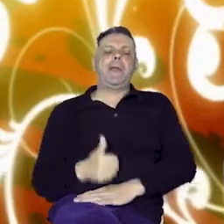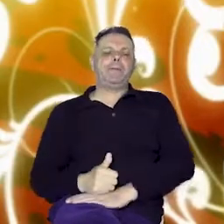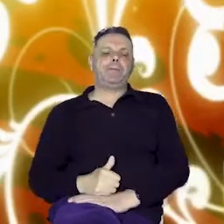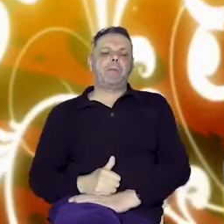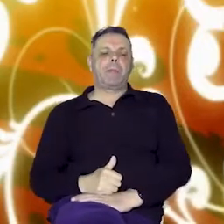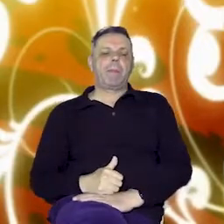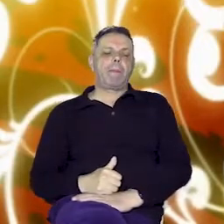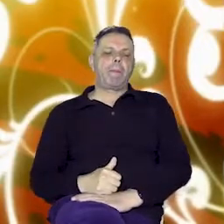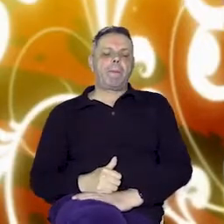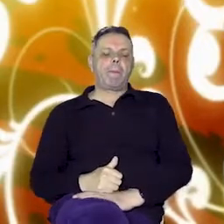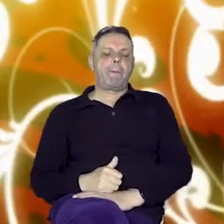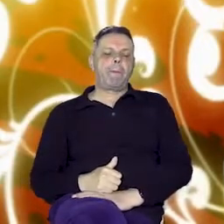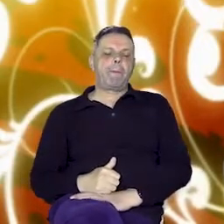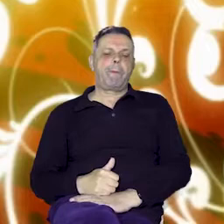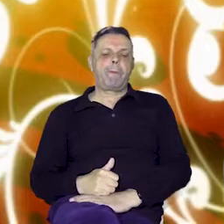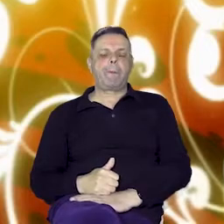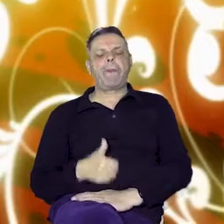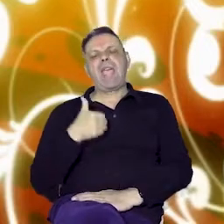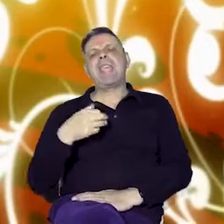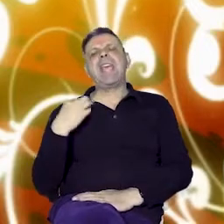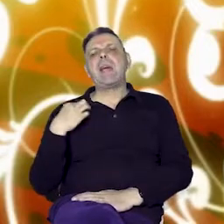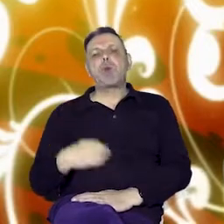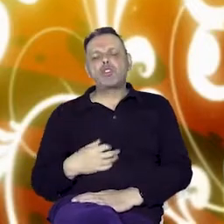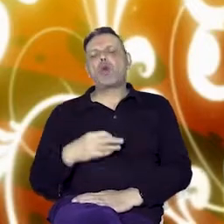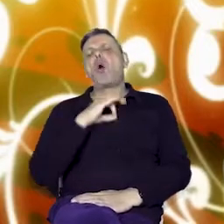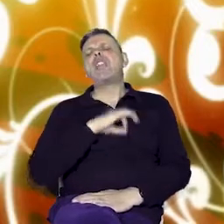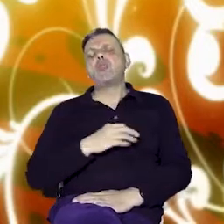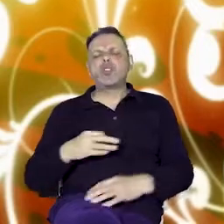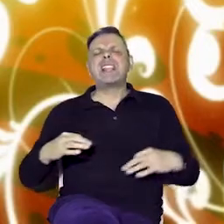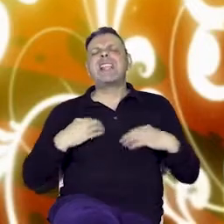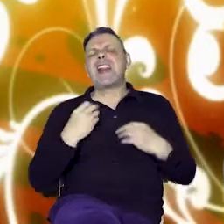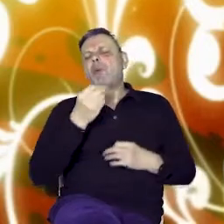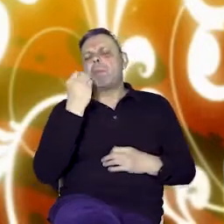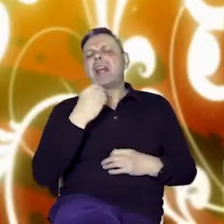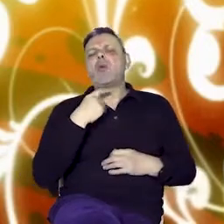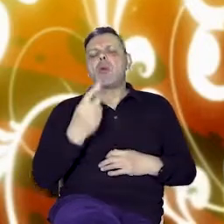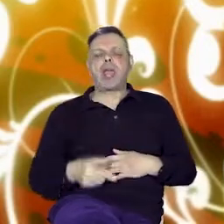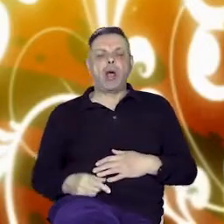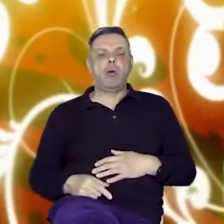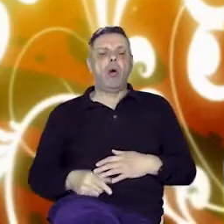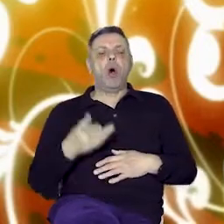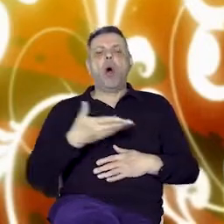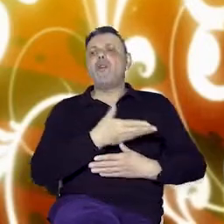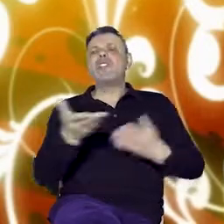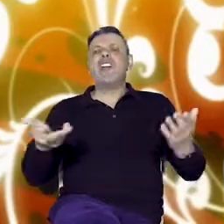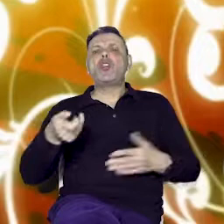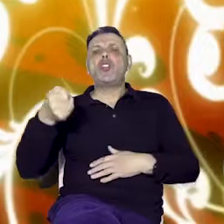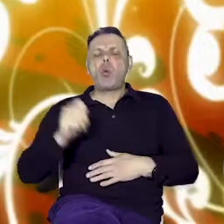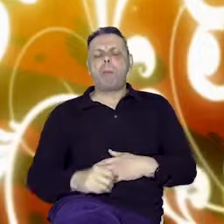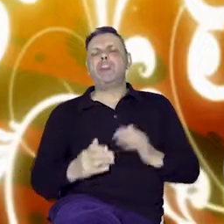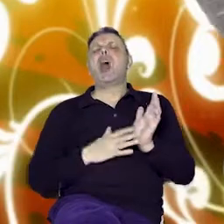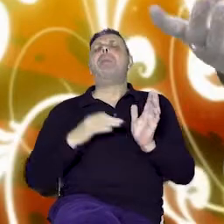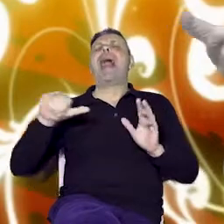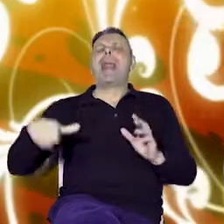jedan koji je baš zadužen za tu zdravu prehranu i zdrave kazao, Sonja, ovo sve što ti kupiš, magnezi, ovo